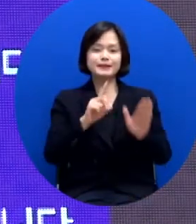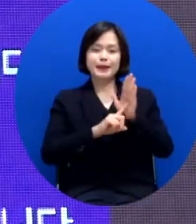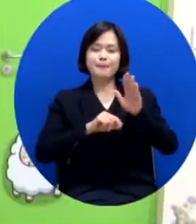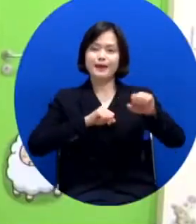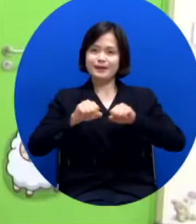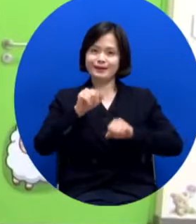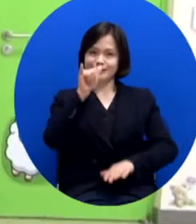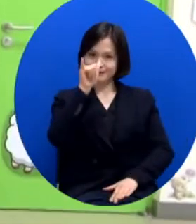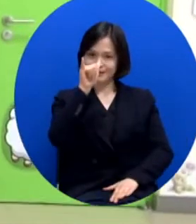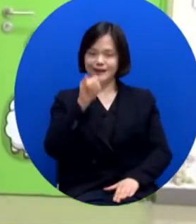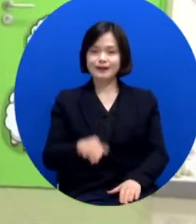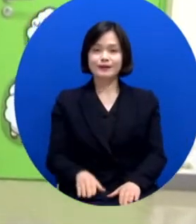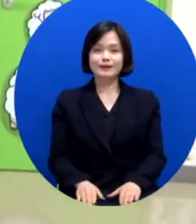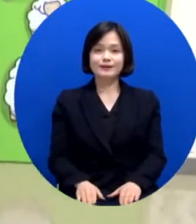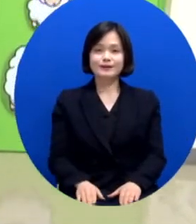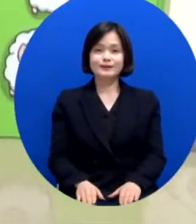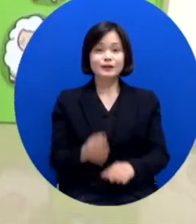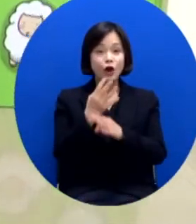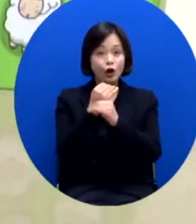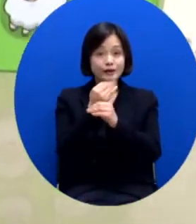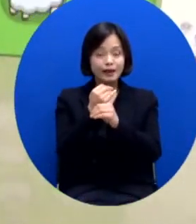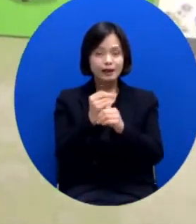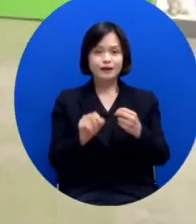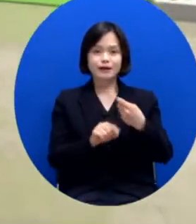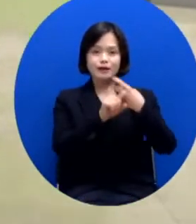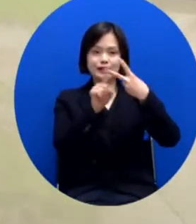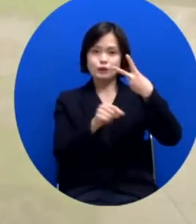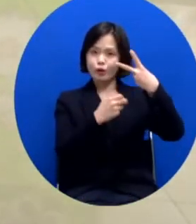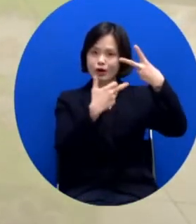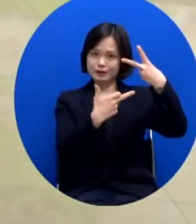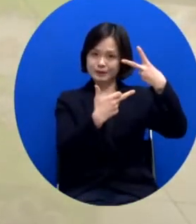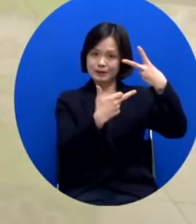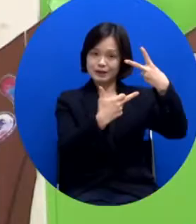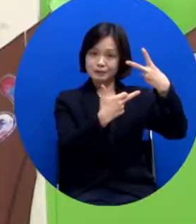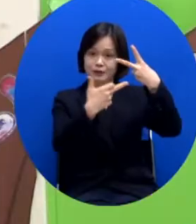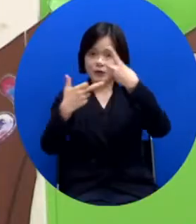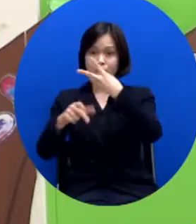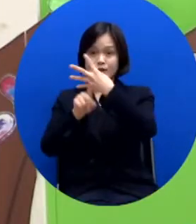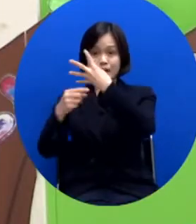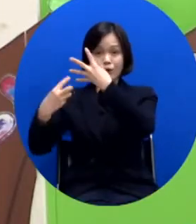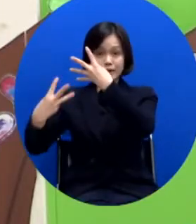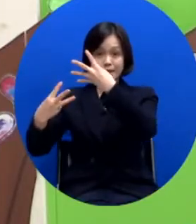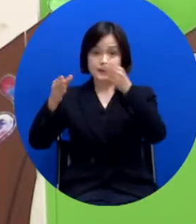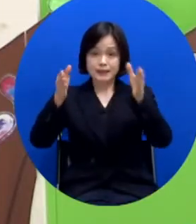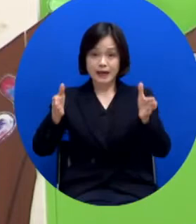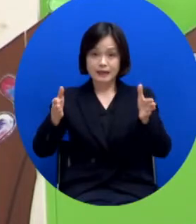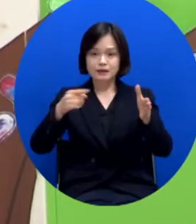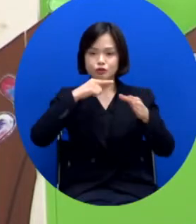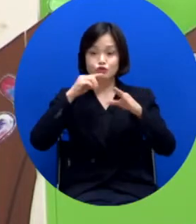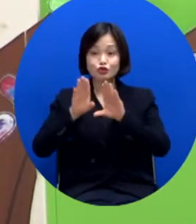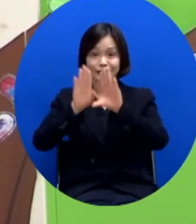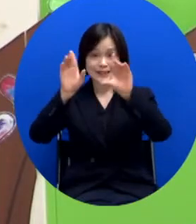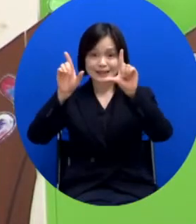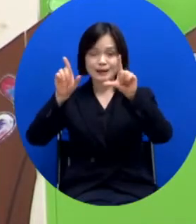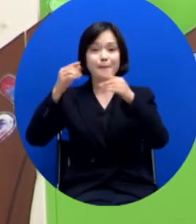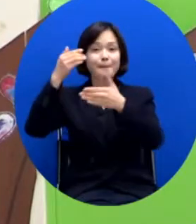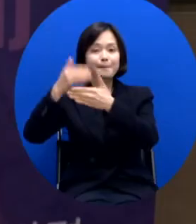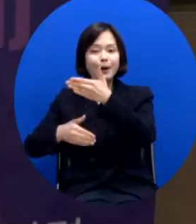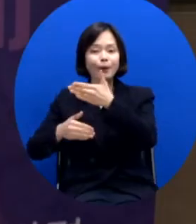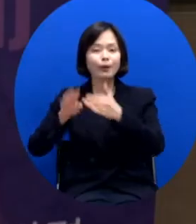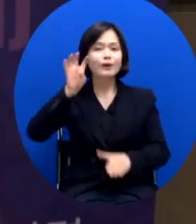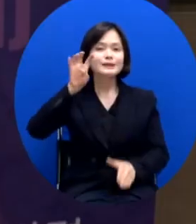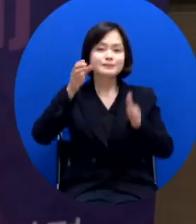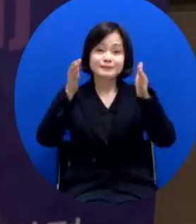전개합니다. 재수요일인 다음 달 17일부터 4월 3일까지 주일을 제외한 40일 동안 예수